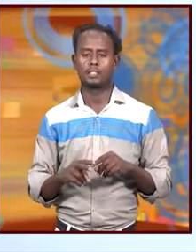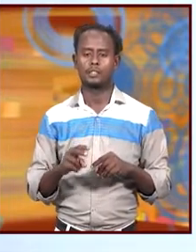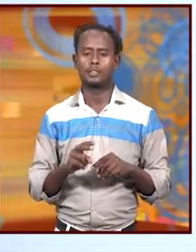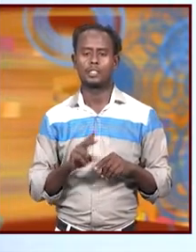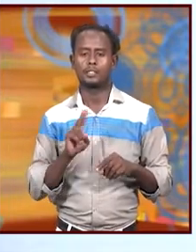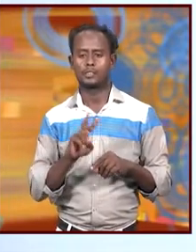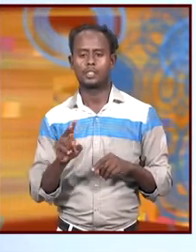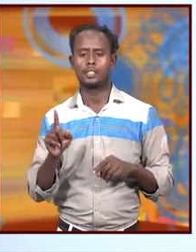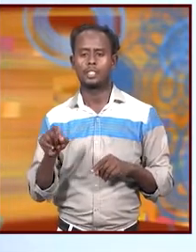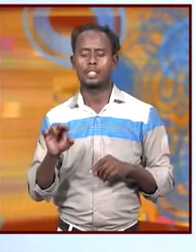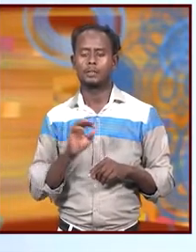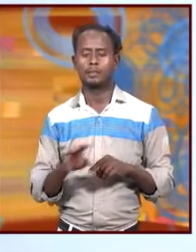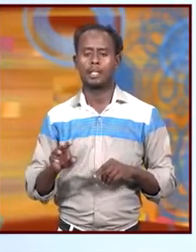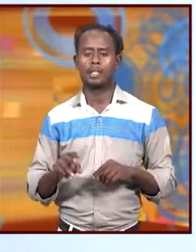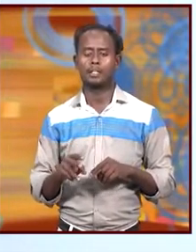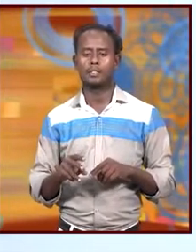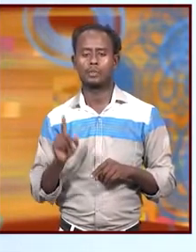22.